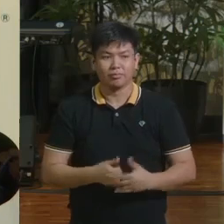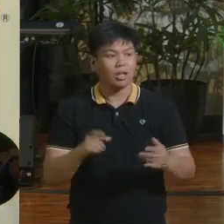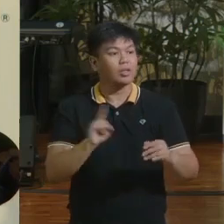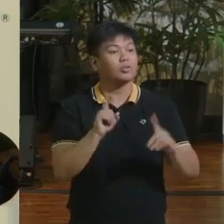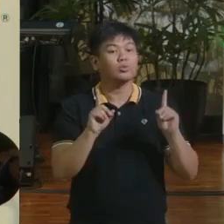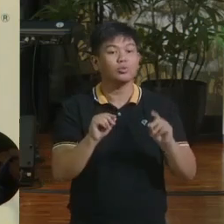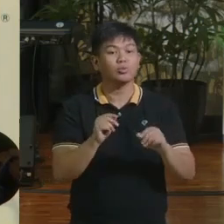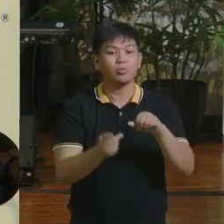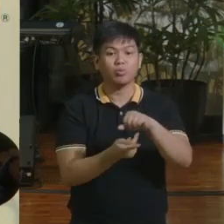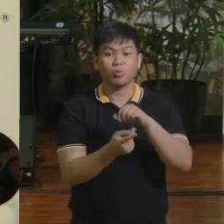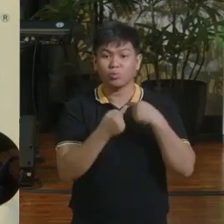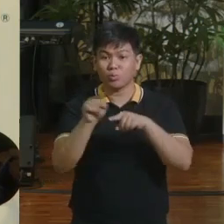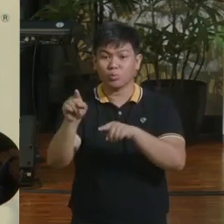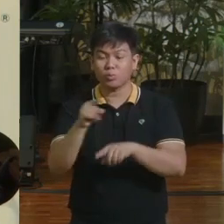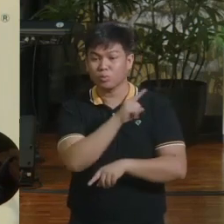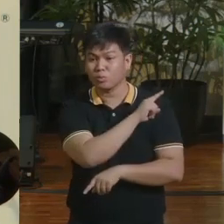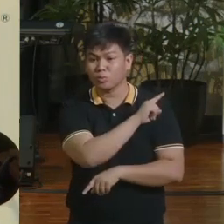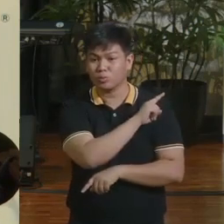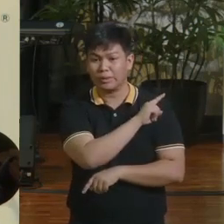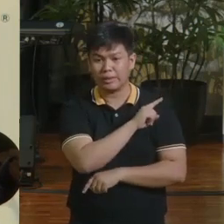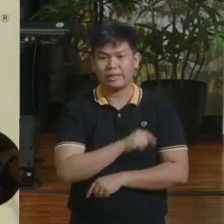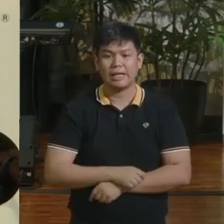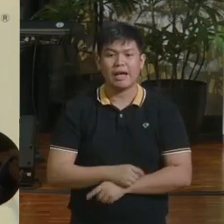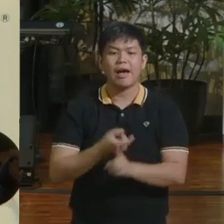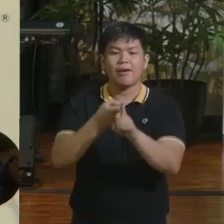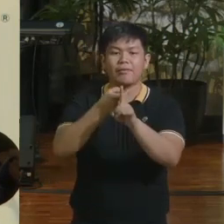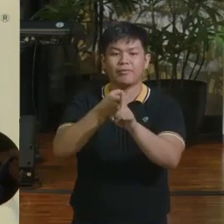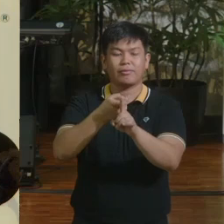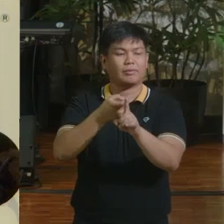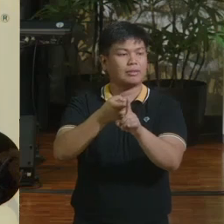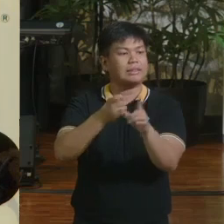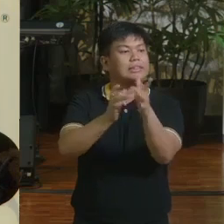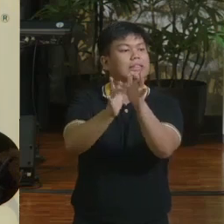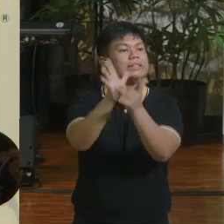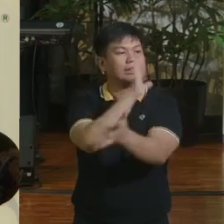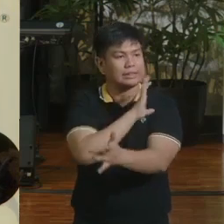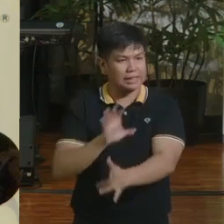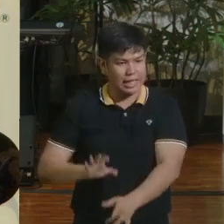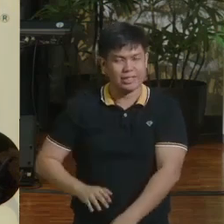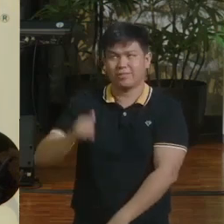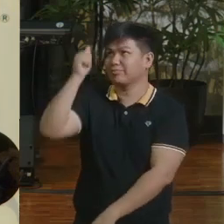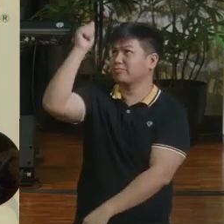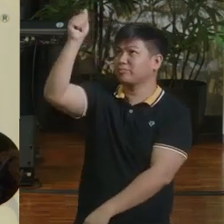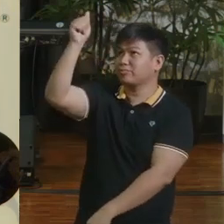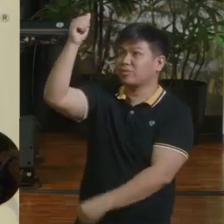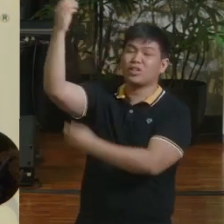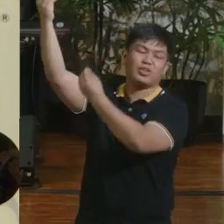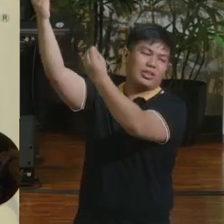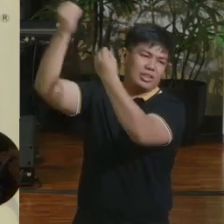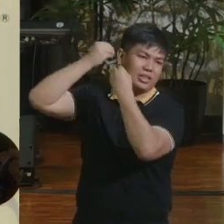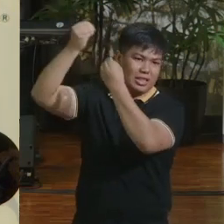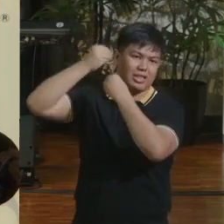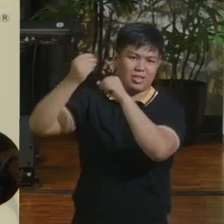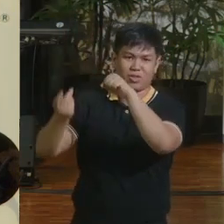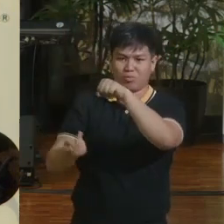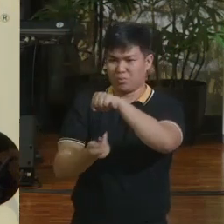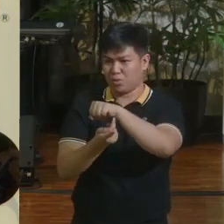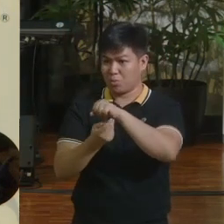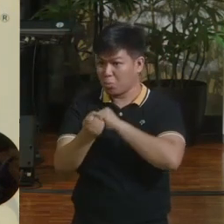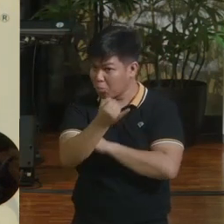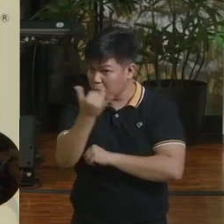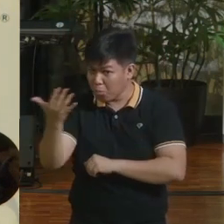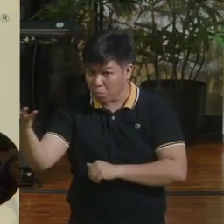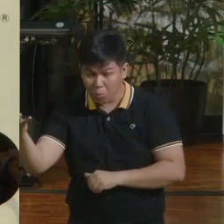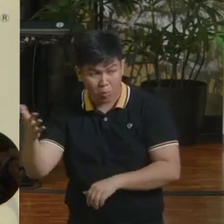niya doon? Tinanggap niya mula kay Kristo Jesus ang instructions niya. Gaano